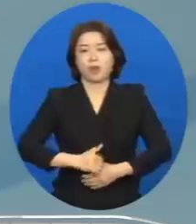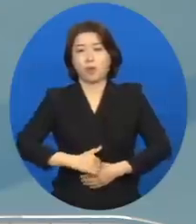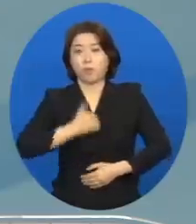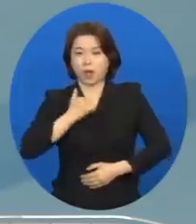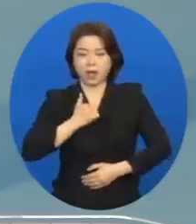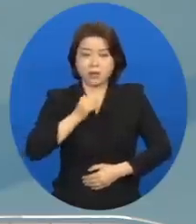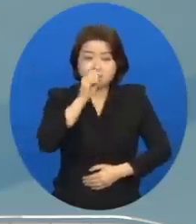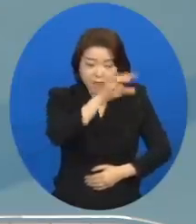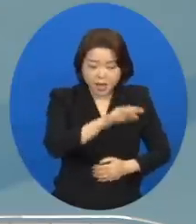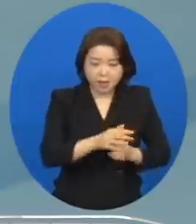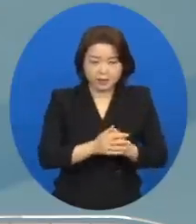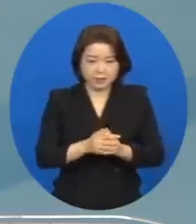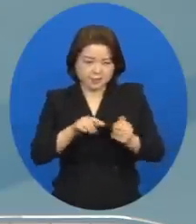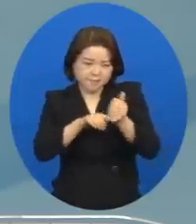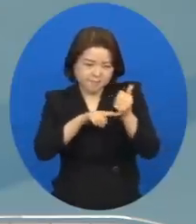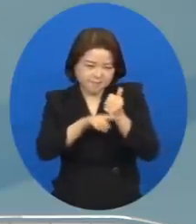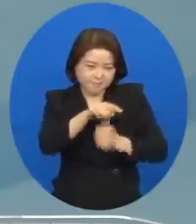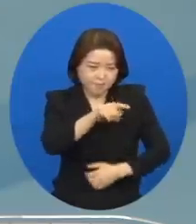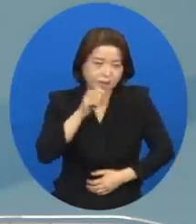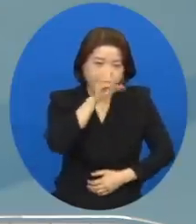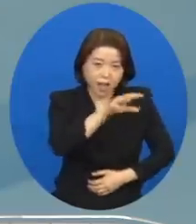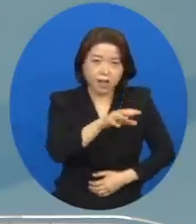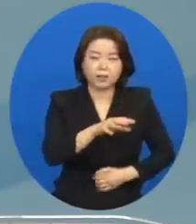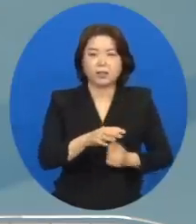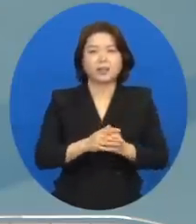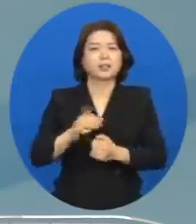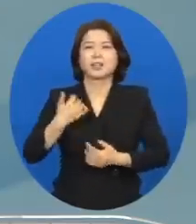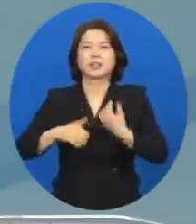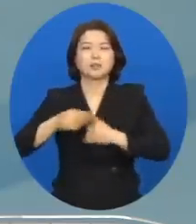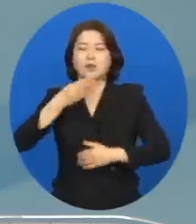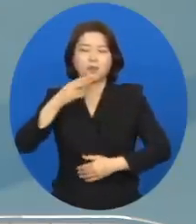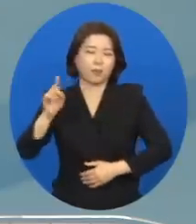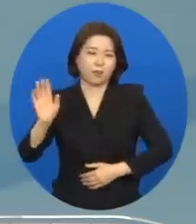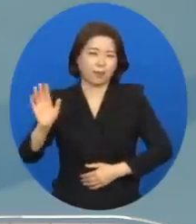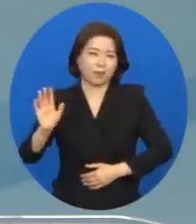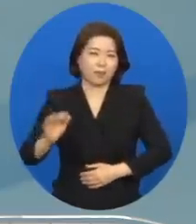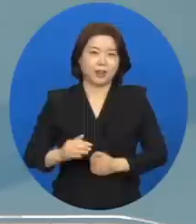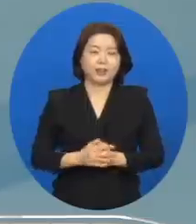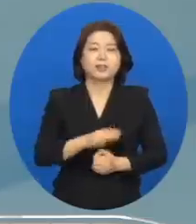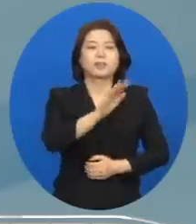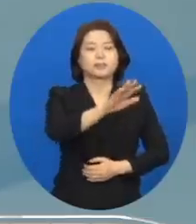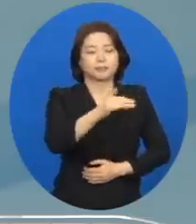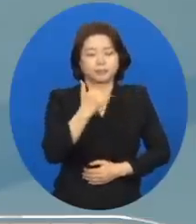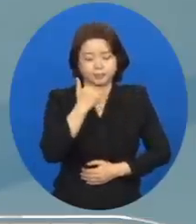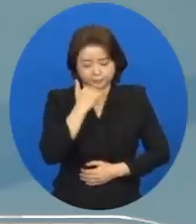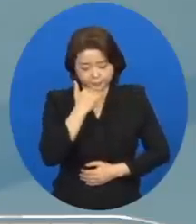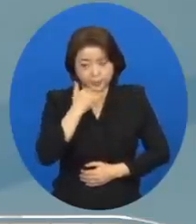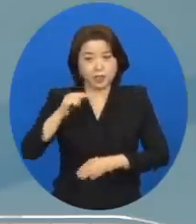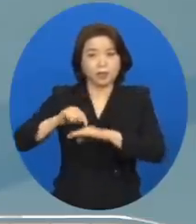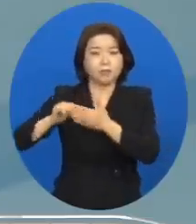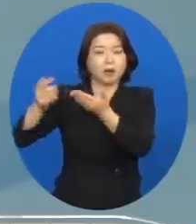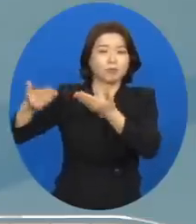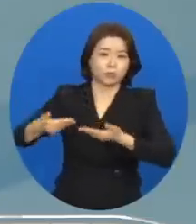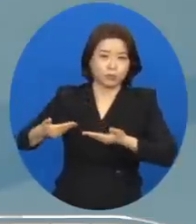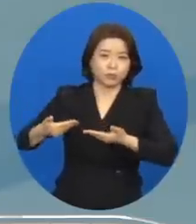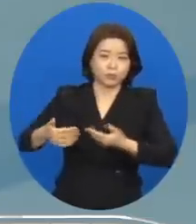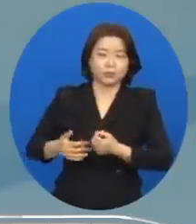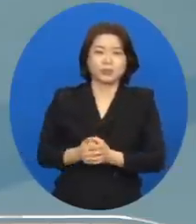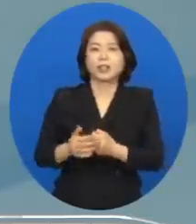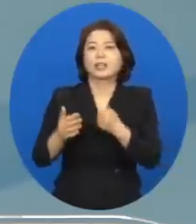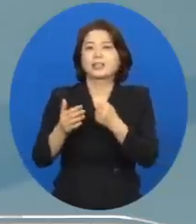내거나 따지거나 하는 것을 기뻐하지 않으시는 것 같아요. 기다리라는 마음을 주세요.